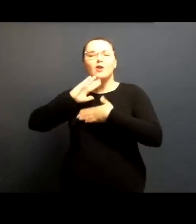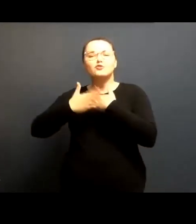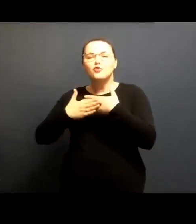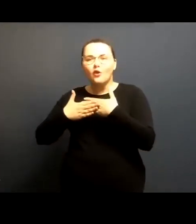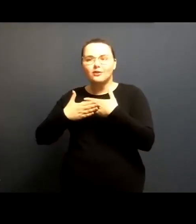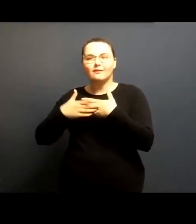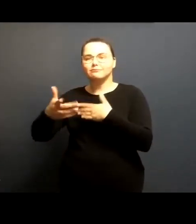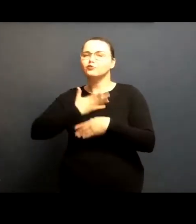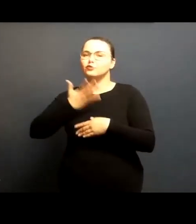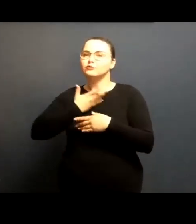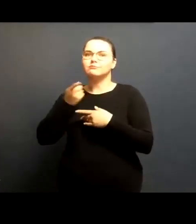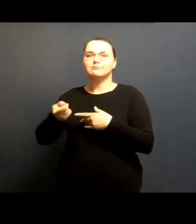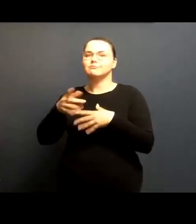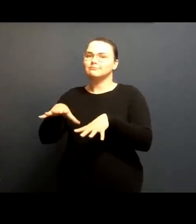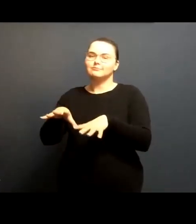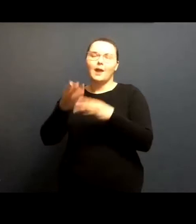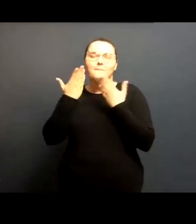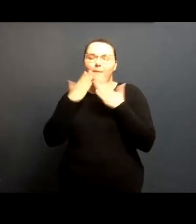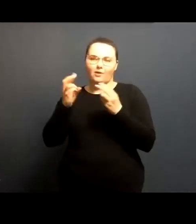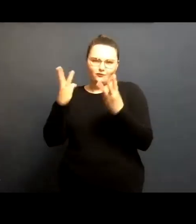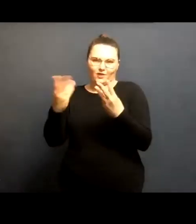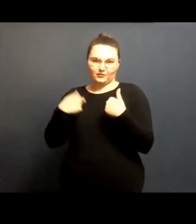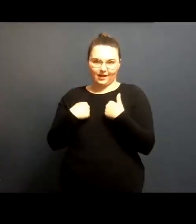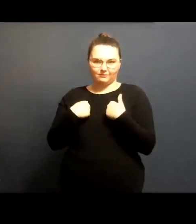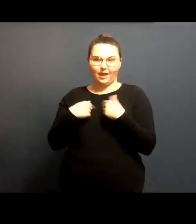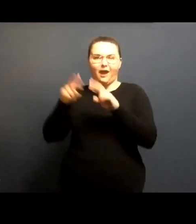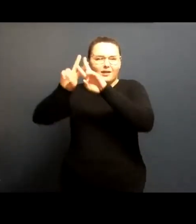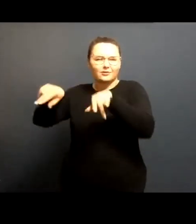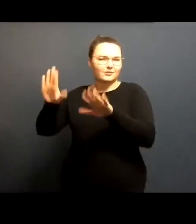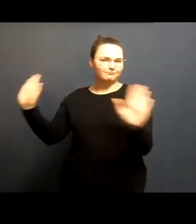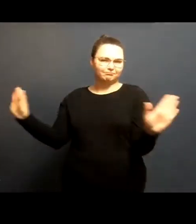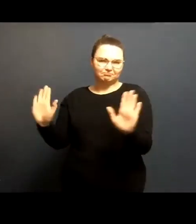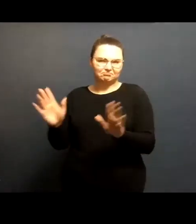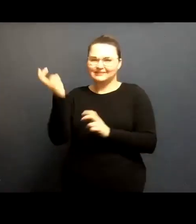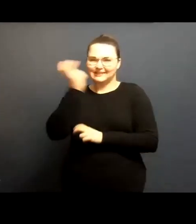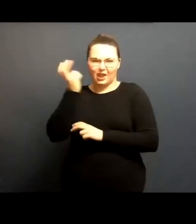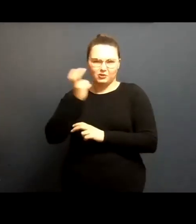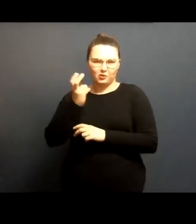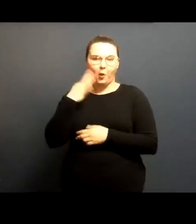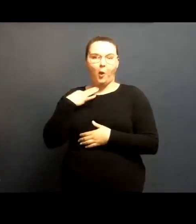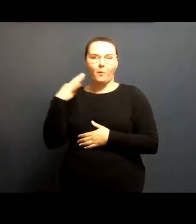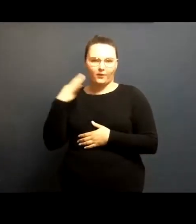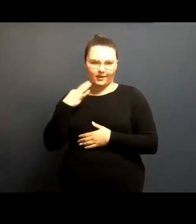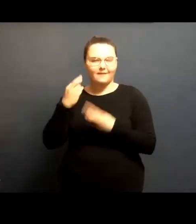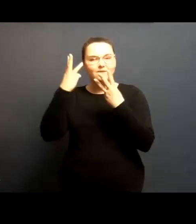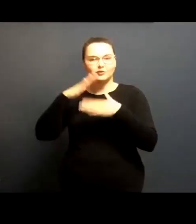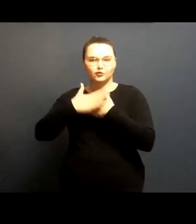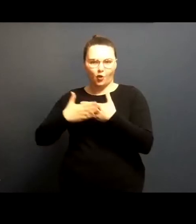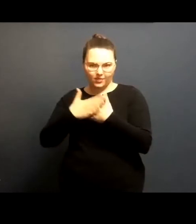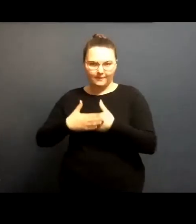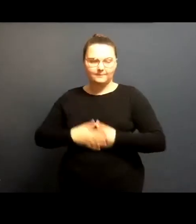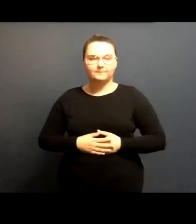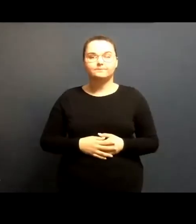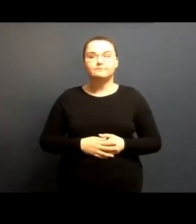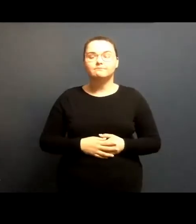urocza wypowiedź mężczyzny mieszkającego w Warszawie w wieku 76 lat. Wolę czuć